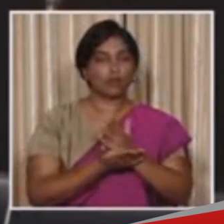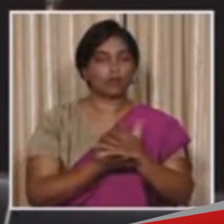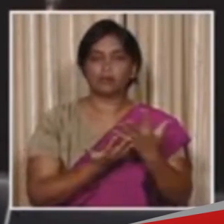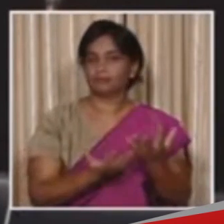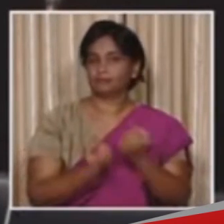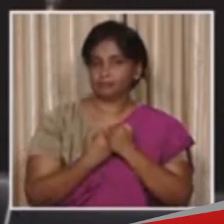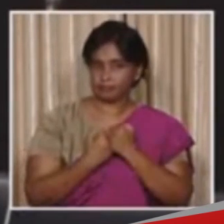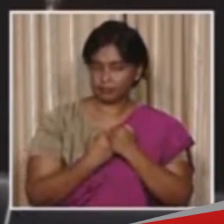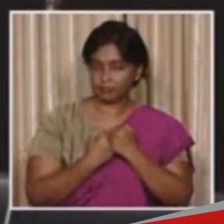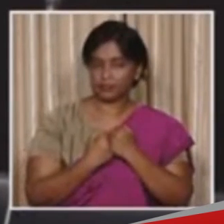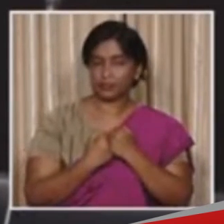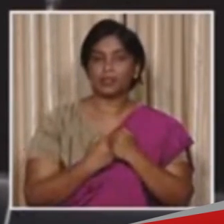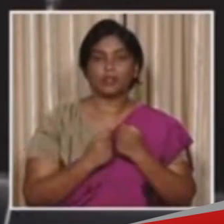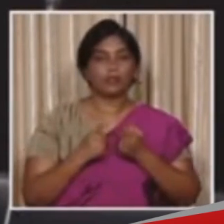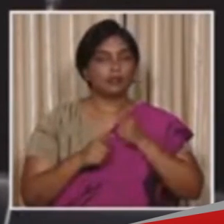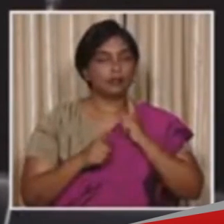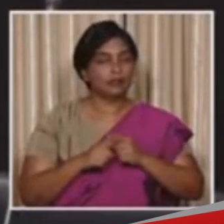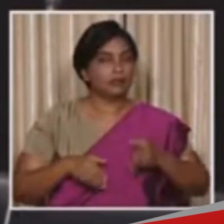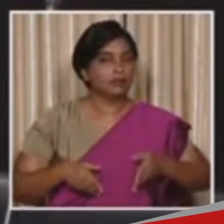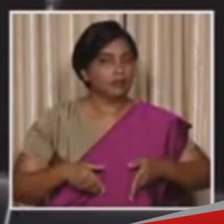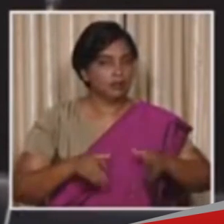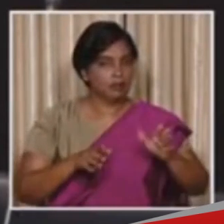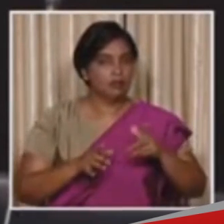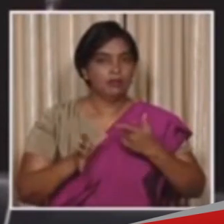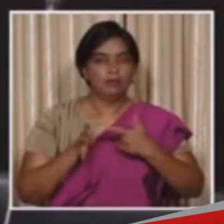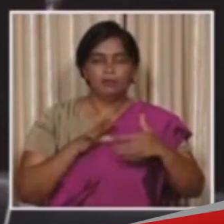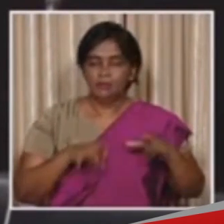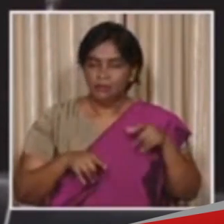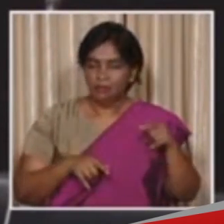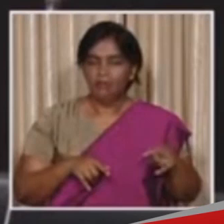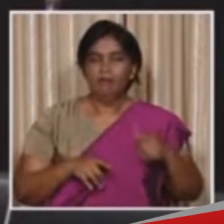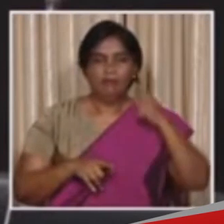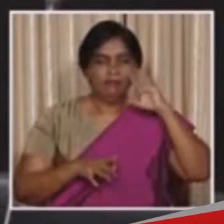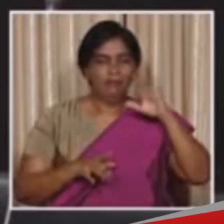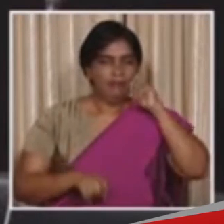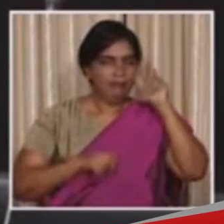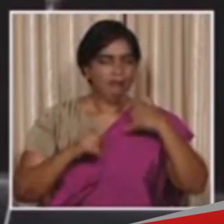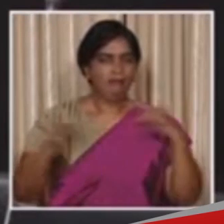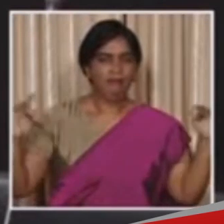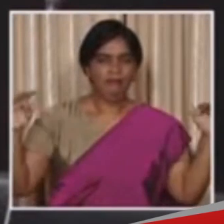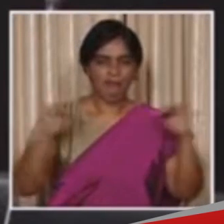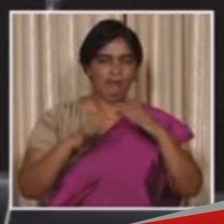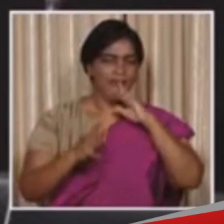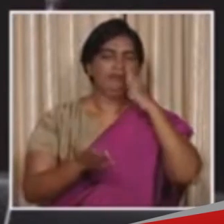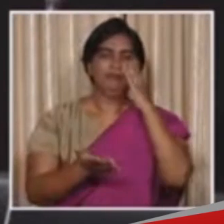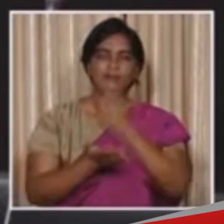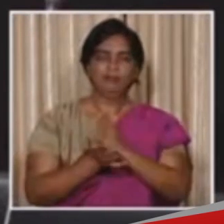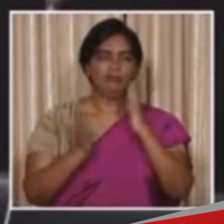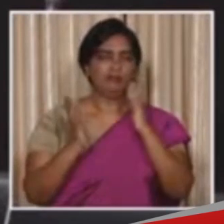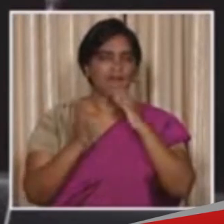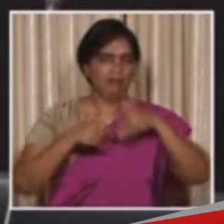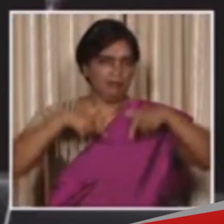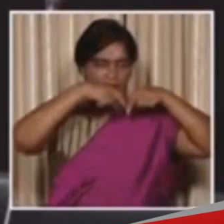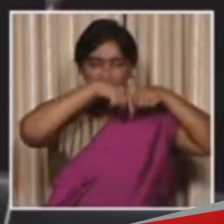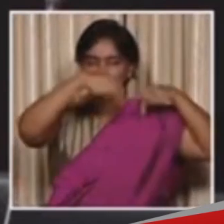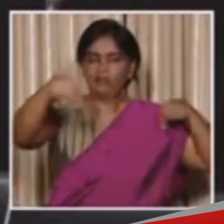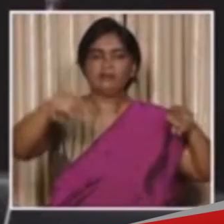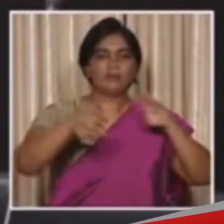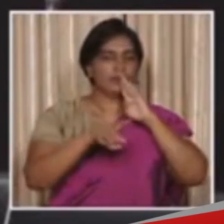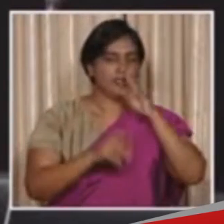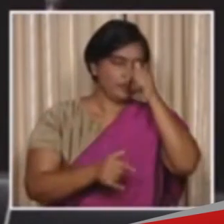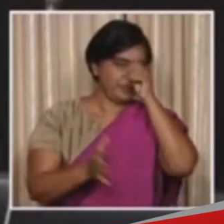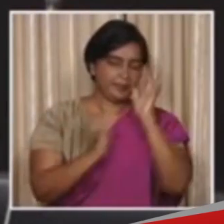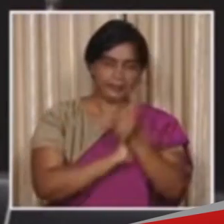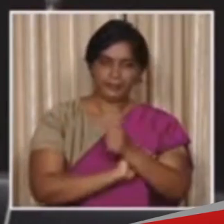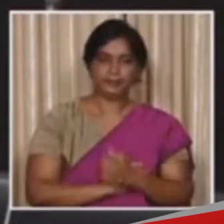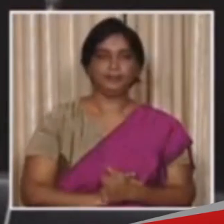kirima. Adivegi margayata satun saha අනවසර පුද්ගලයන් එහෙම වැළැක්වීමට ඇති රක්ෂිත සීමා වැට කොටස් සොරකම්